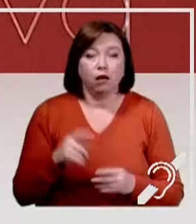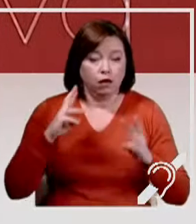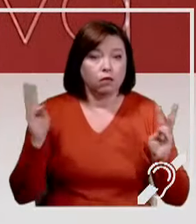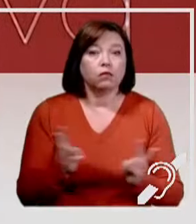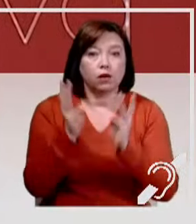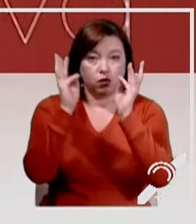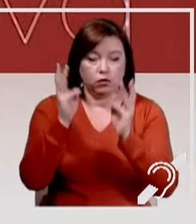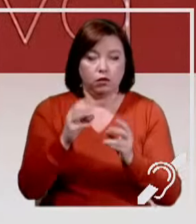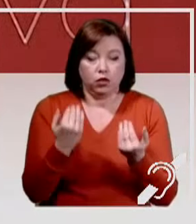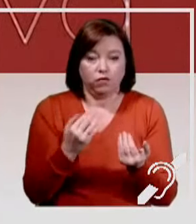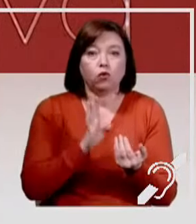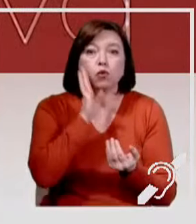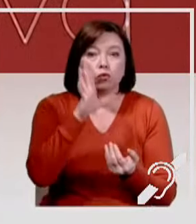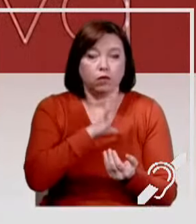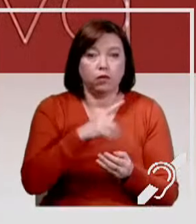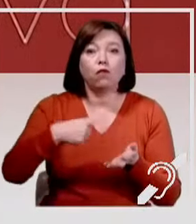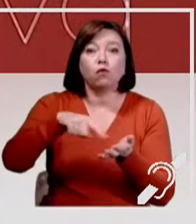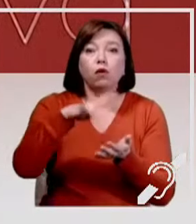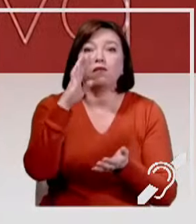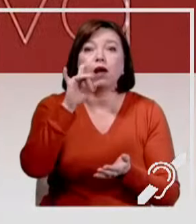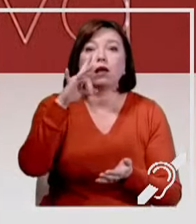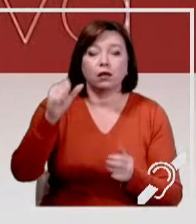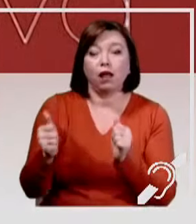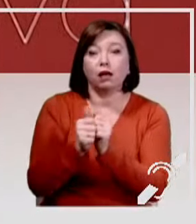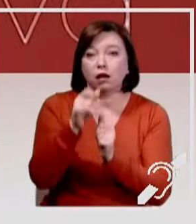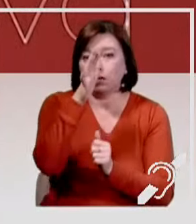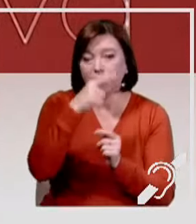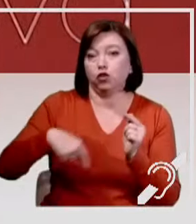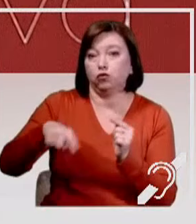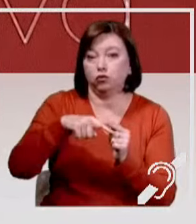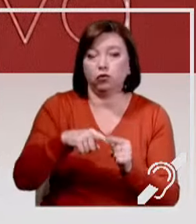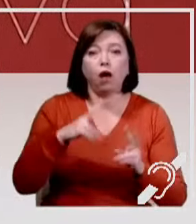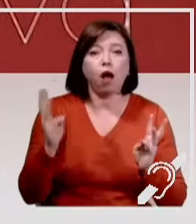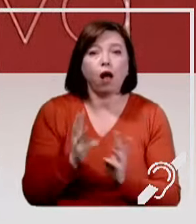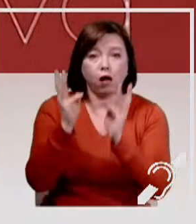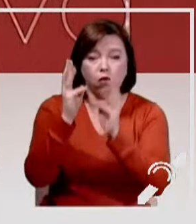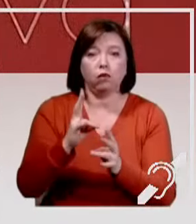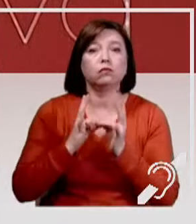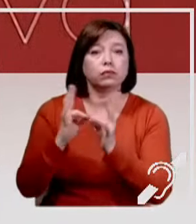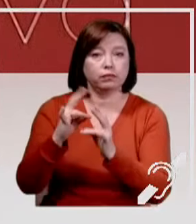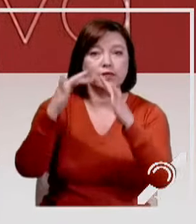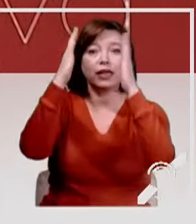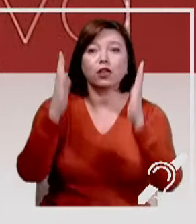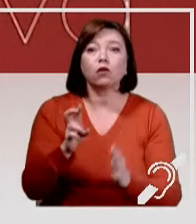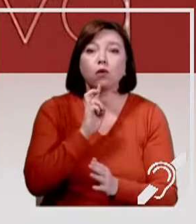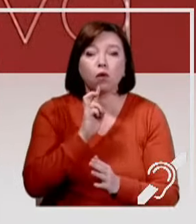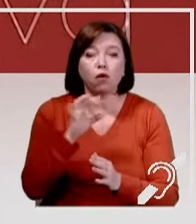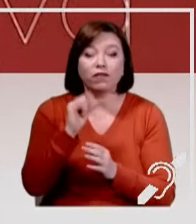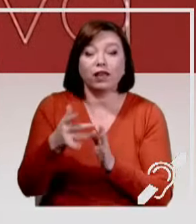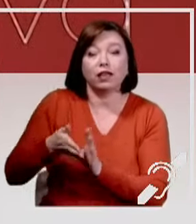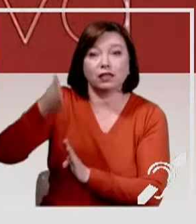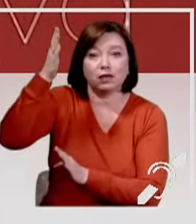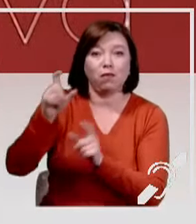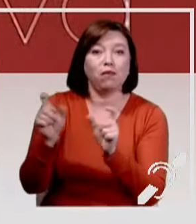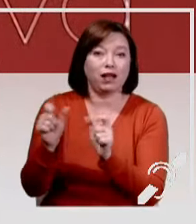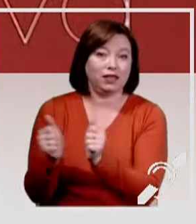Incendiu a izbucnit în această dimineață în orașul Vatra din municipiul Chișinău. Flăcările au afectat un chioșc de cafea și peretele unui